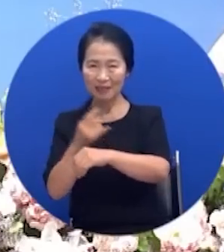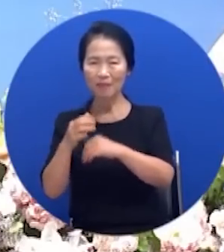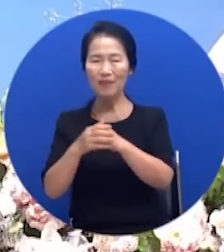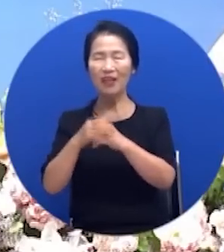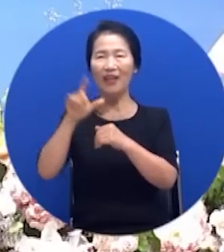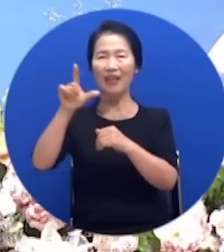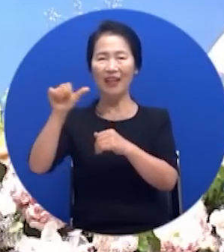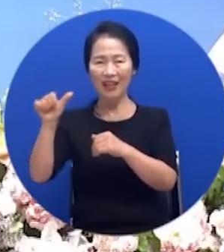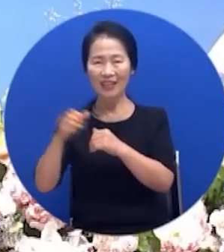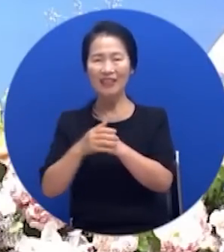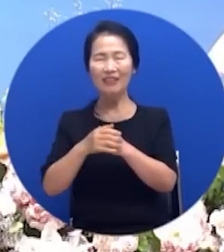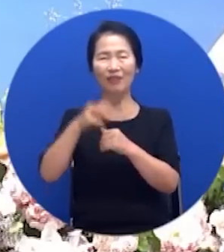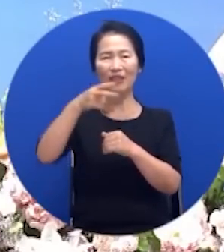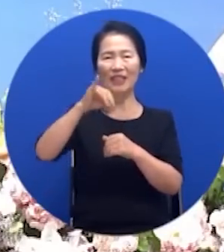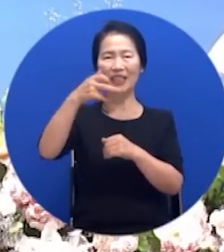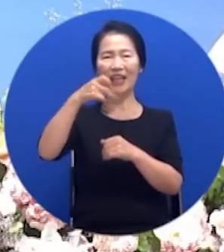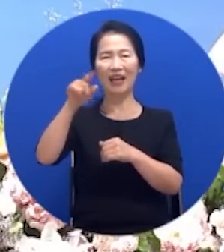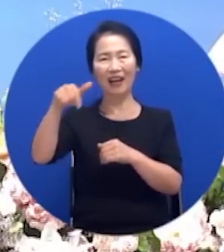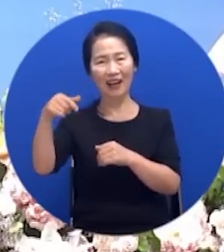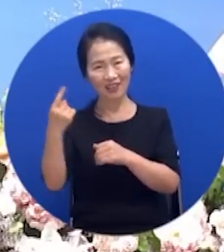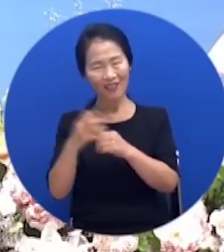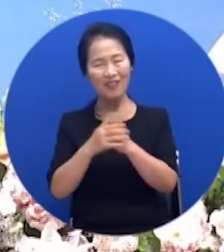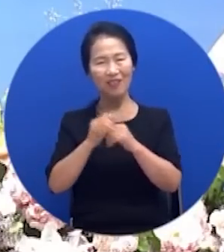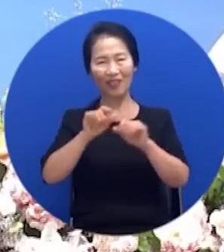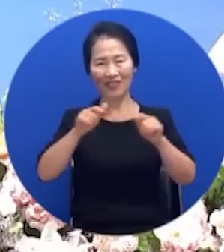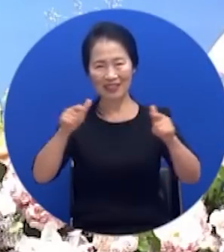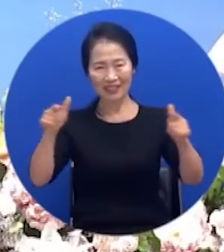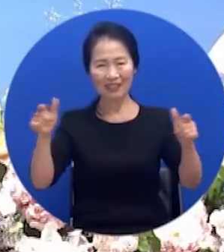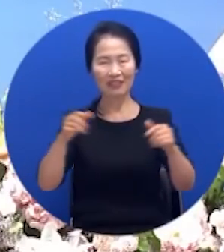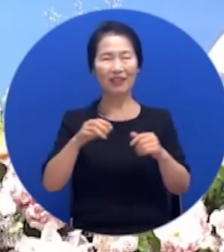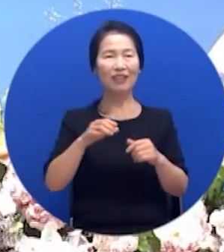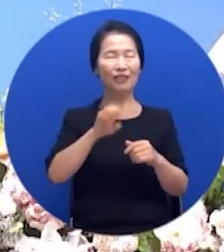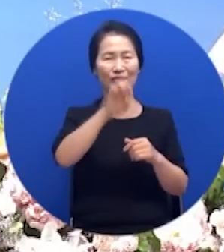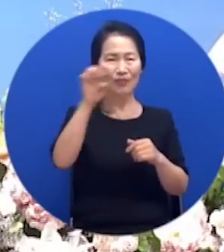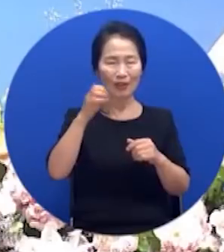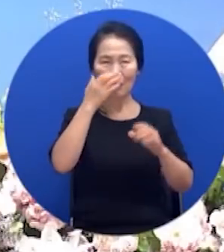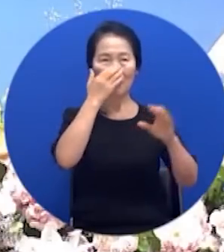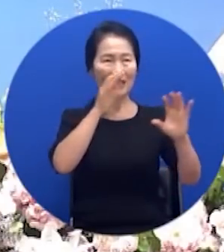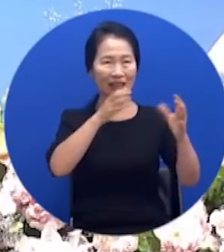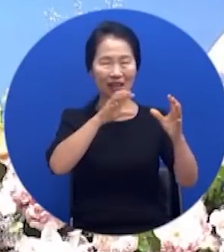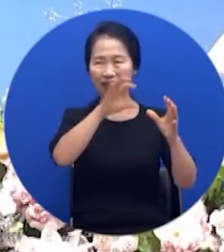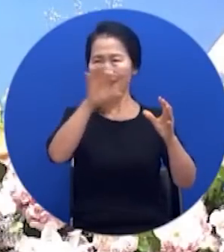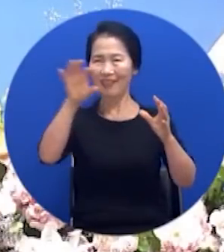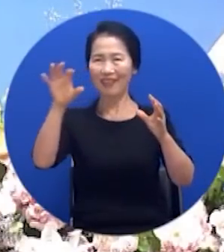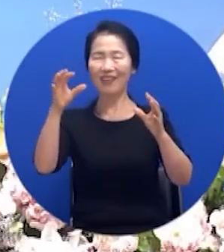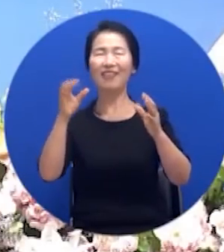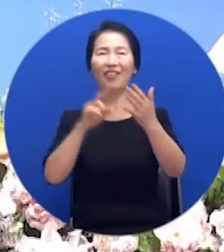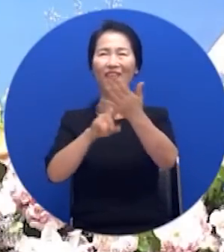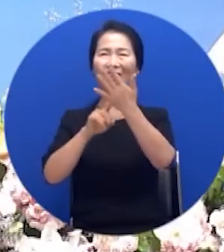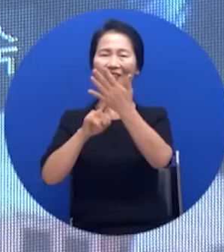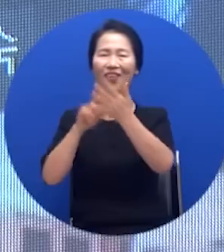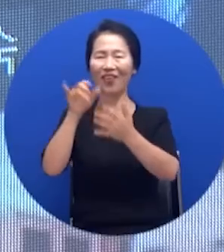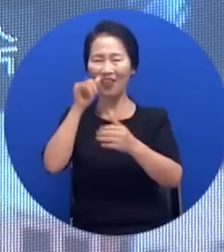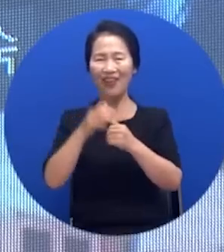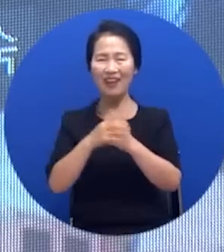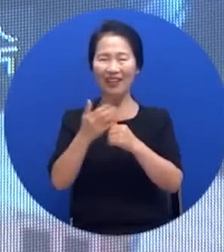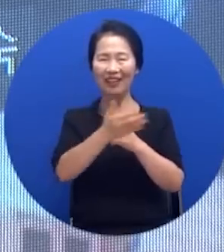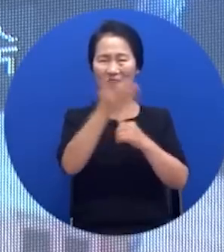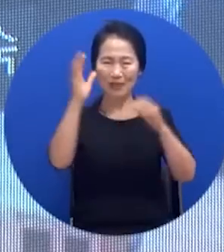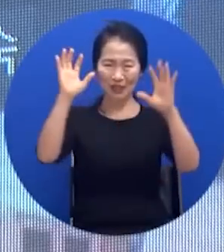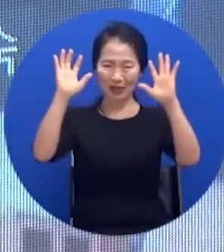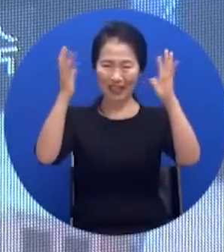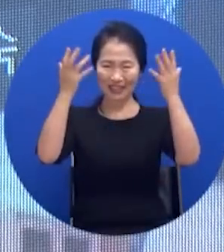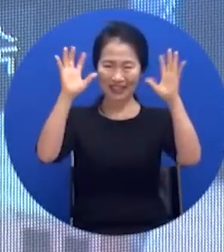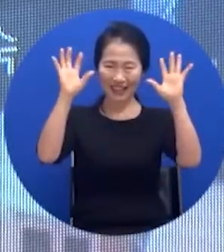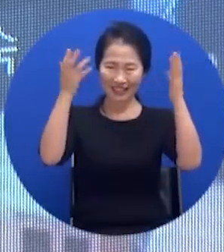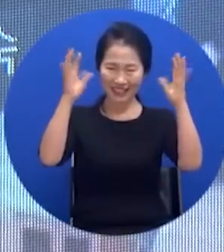LA, 시카고 여러 군데, 그 다음에 유럽, 이스라엘 전부 이렇게 보이십니다. 여러분 환영합니다.